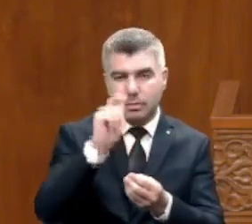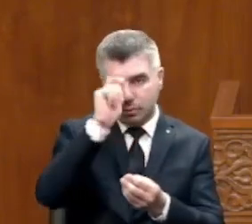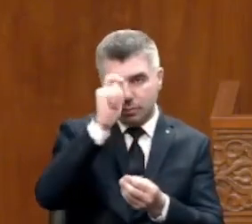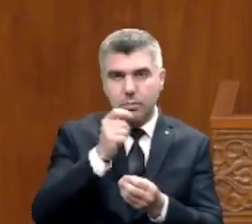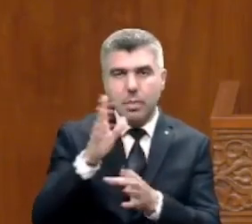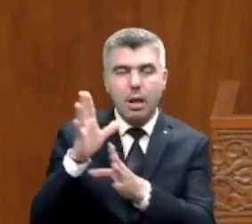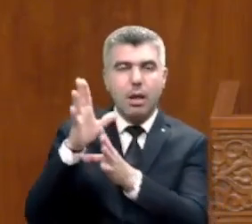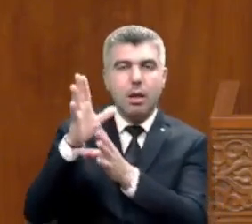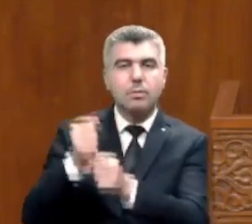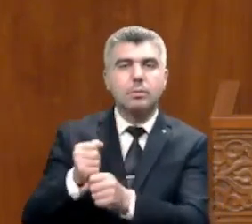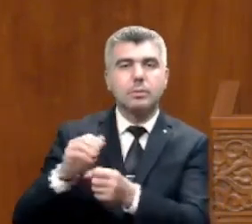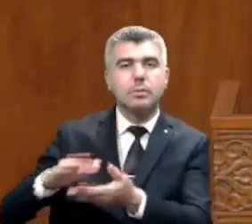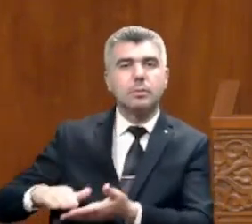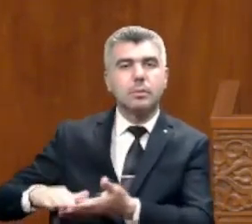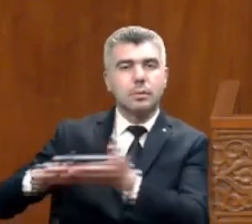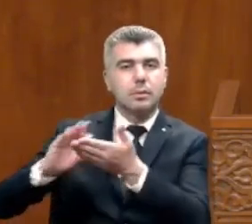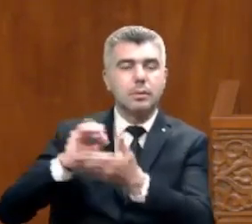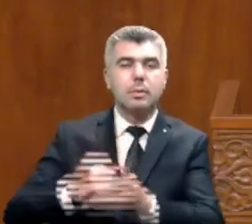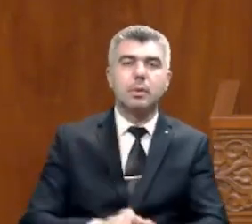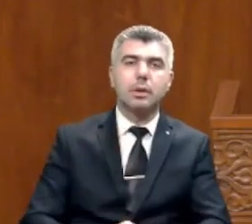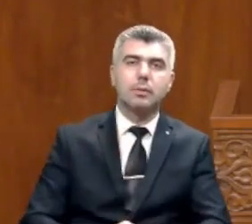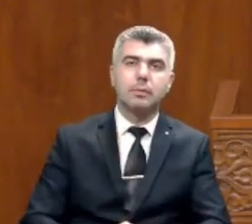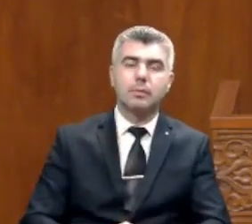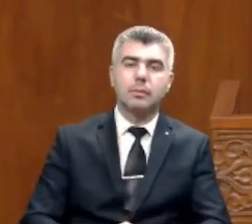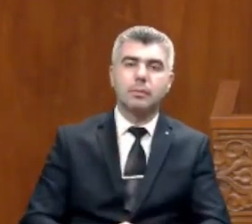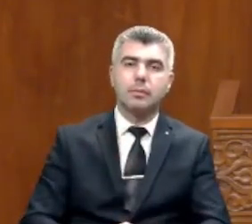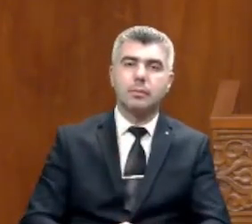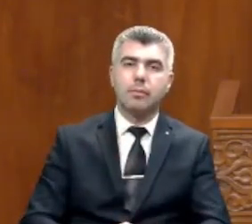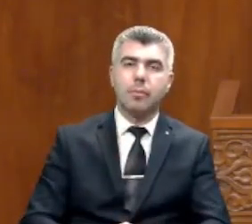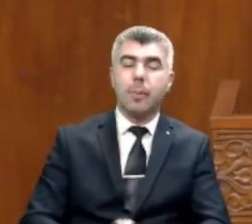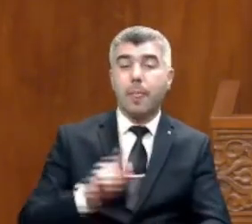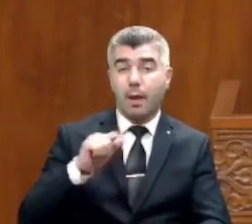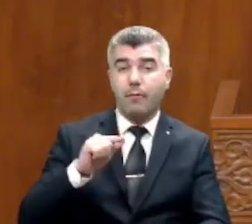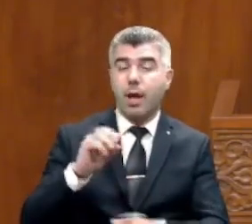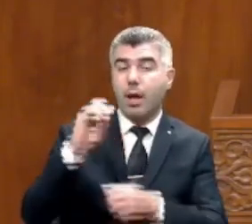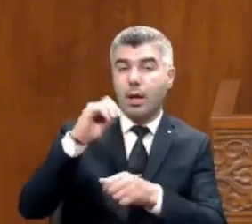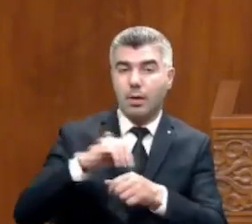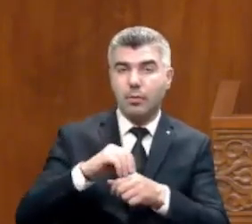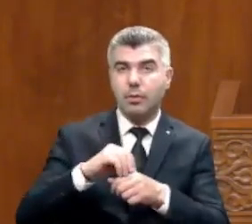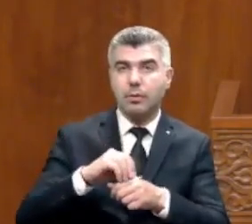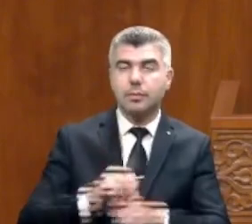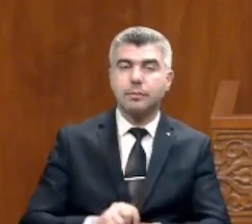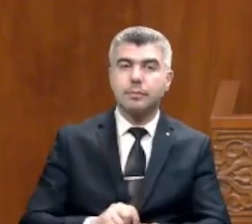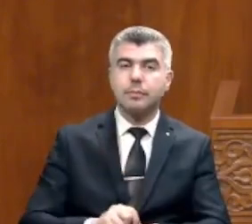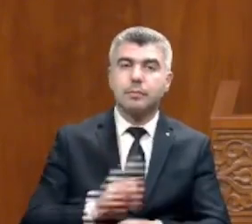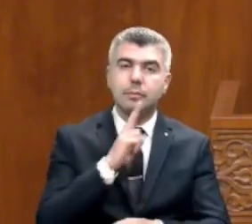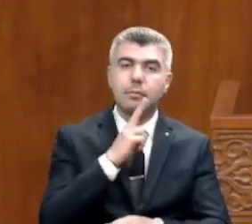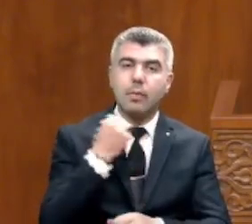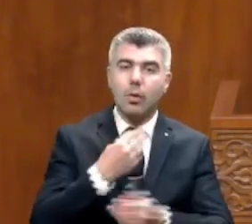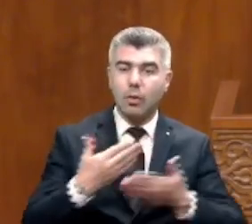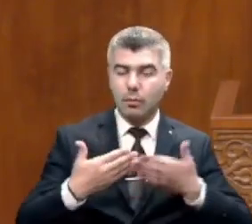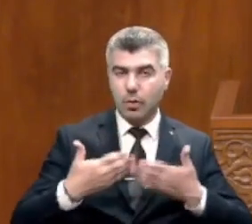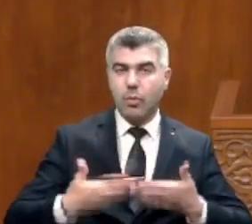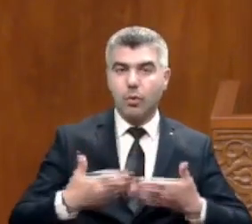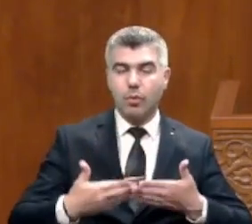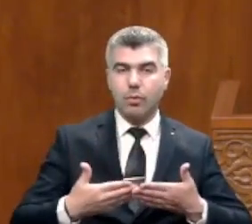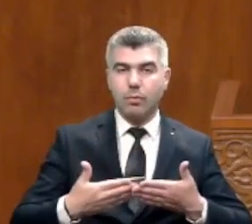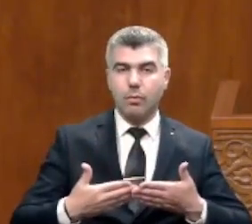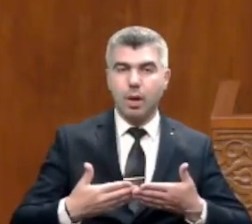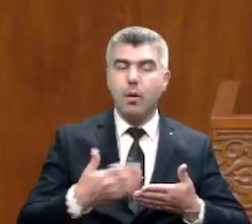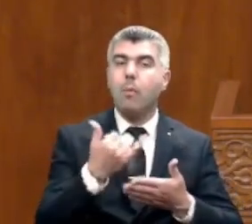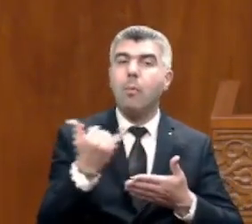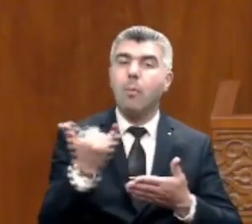لصاحب الجلاله نصره الله وفي نفس السياق نملك في الحكومه اليوم قناعه مشتركه مع